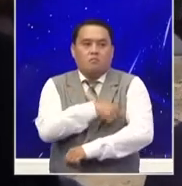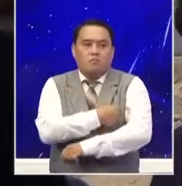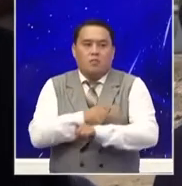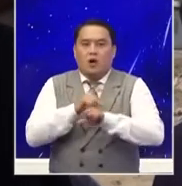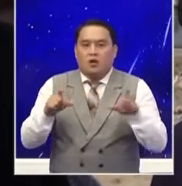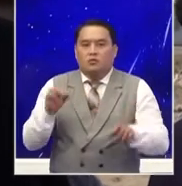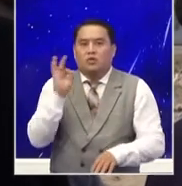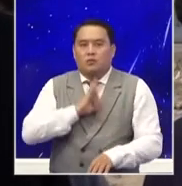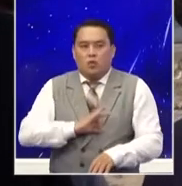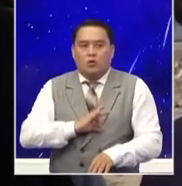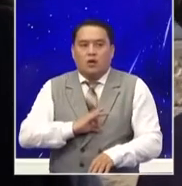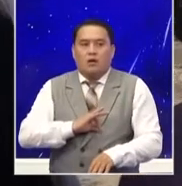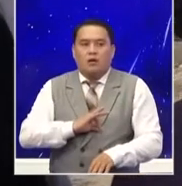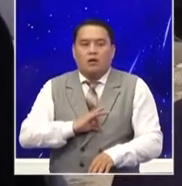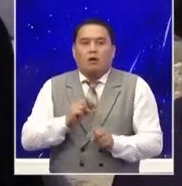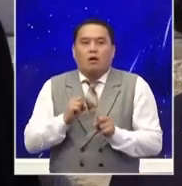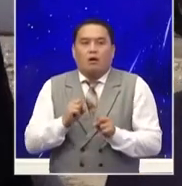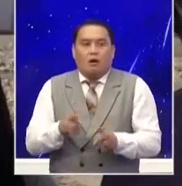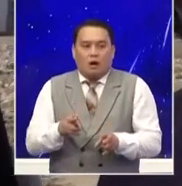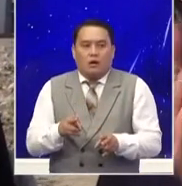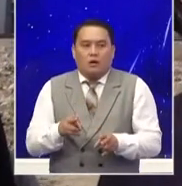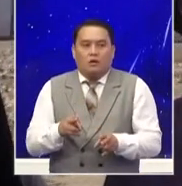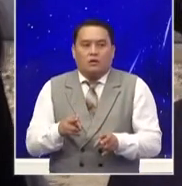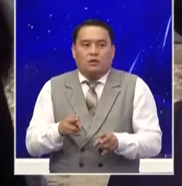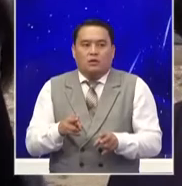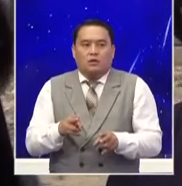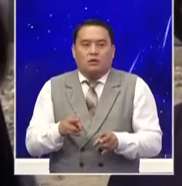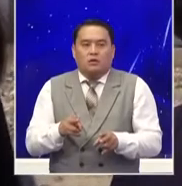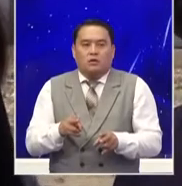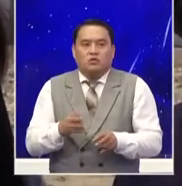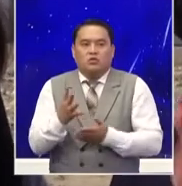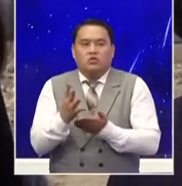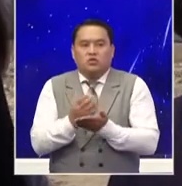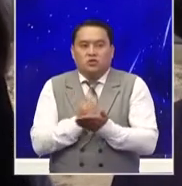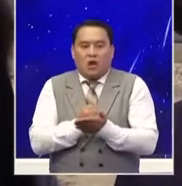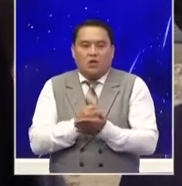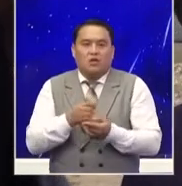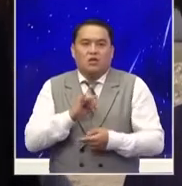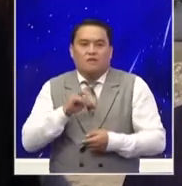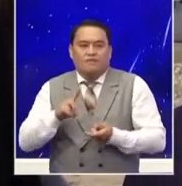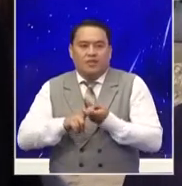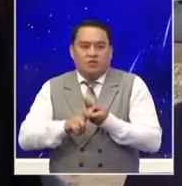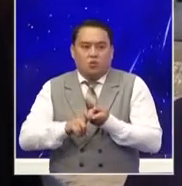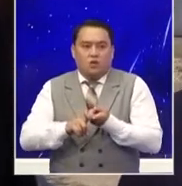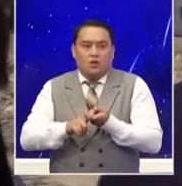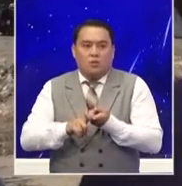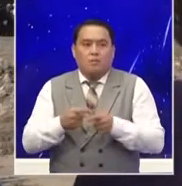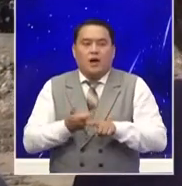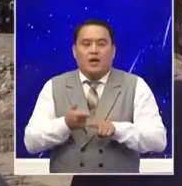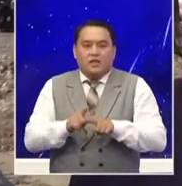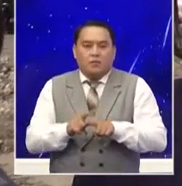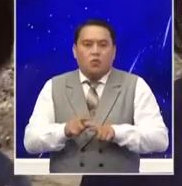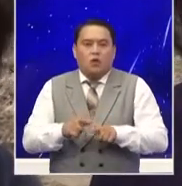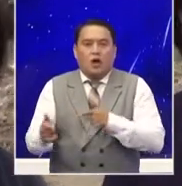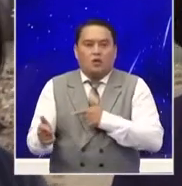будет использоваться в мирное время, как часть многопрофильной больницы. Не обязательно как инфекционная. Поэтому она должна